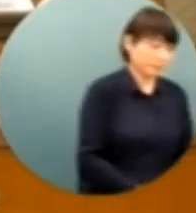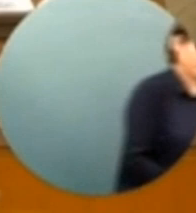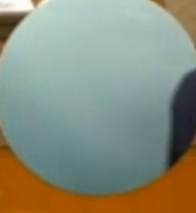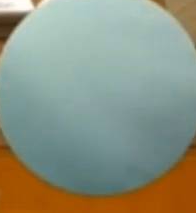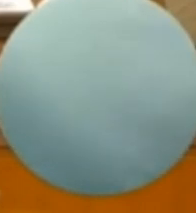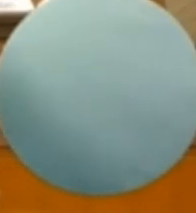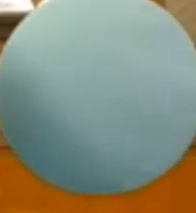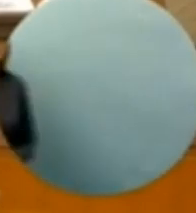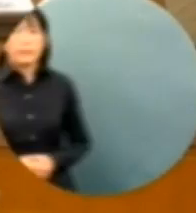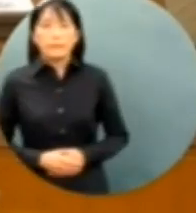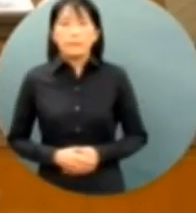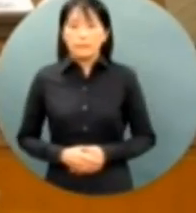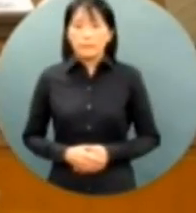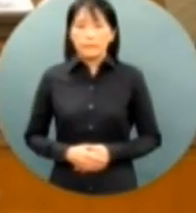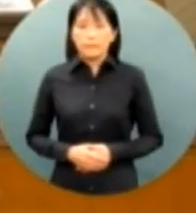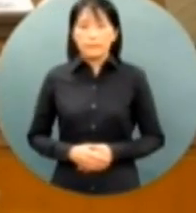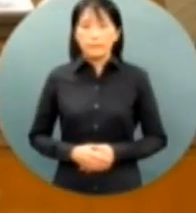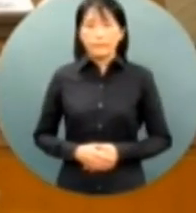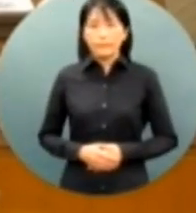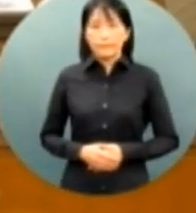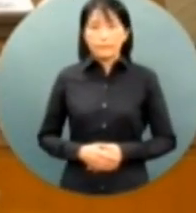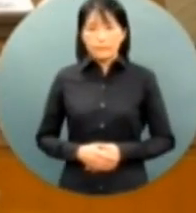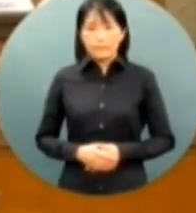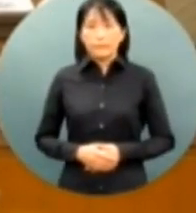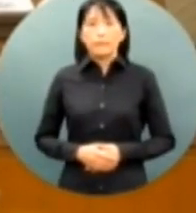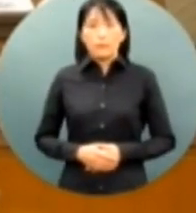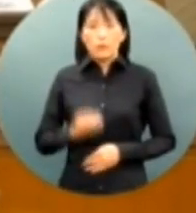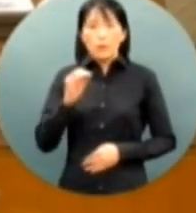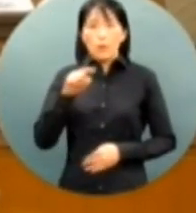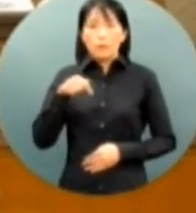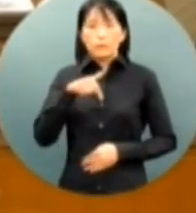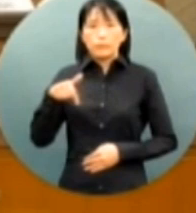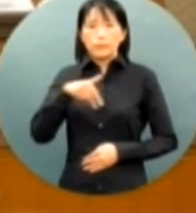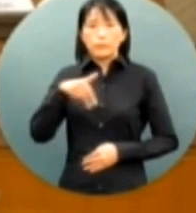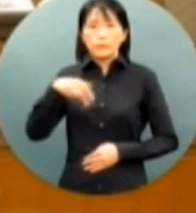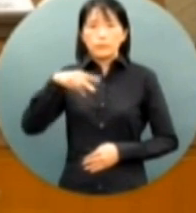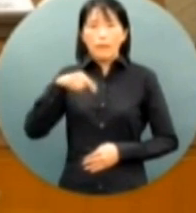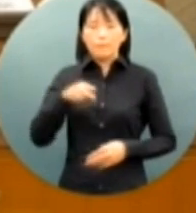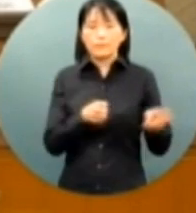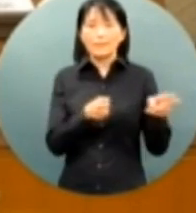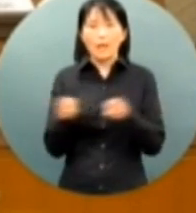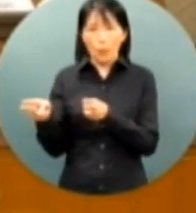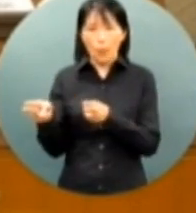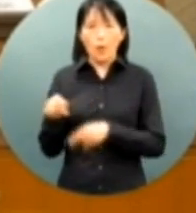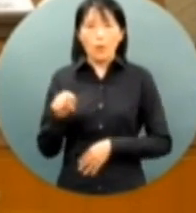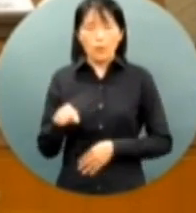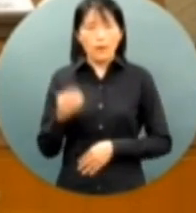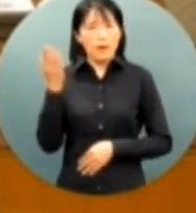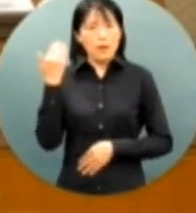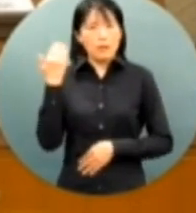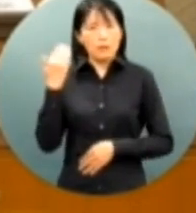時の流れからして、こういうオンブズマン制度というのがありまして、先ほど浜